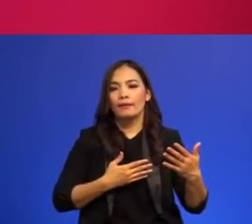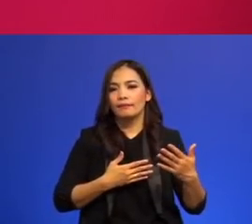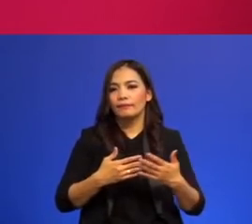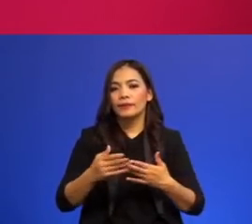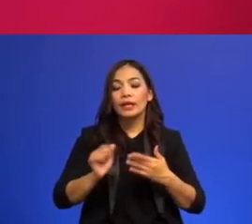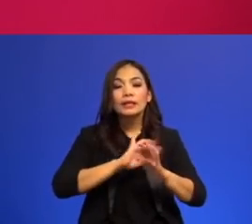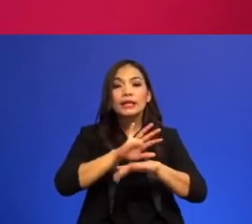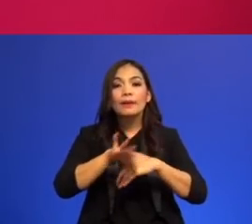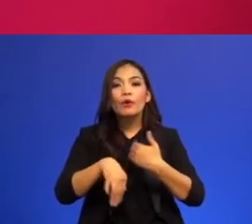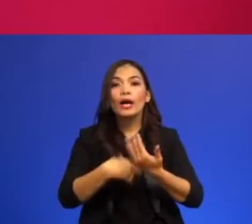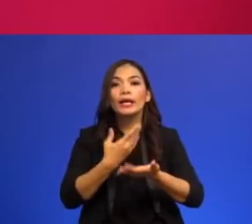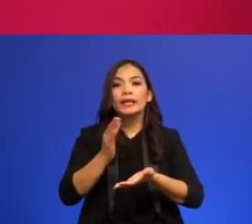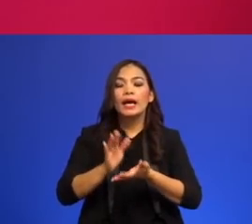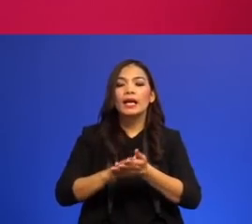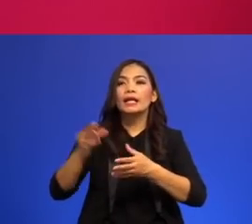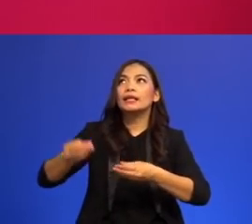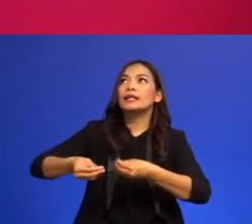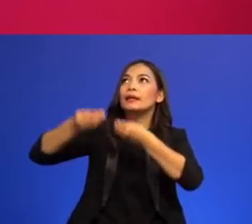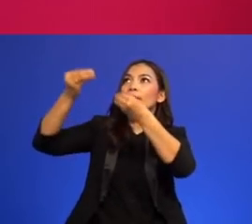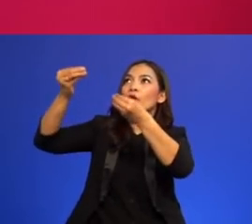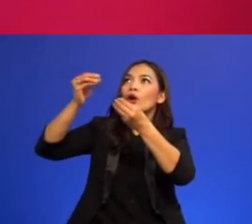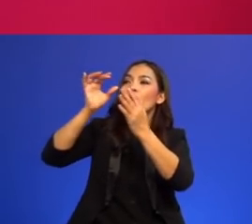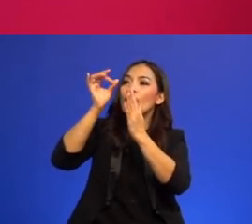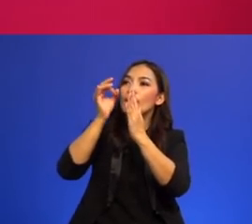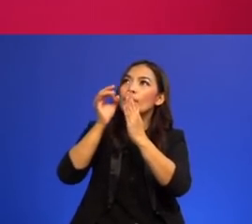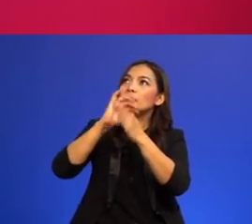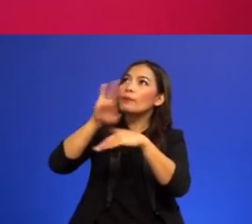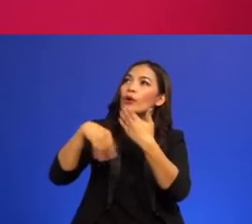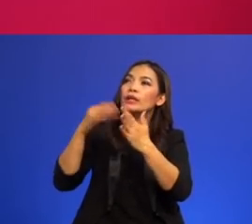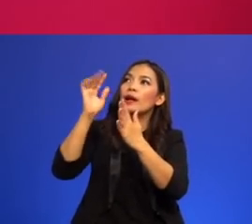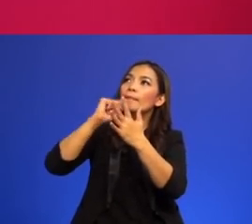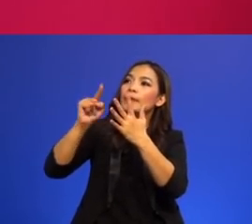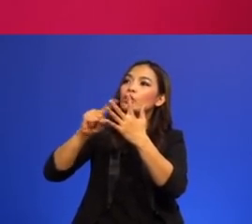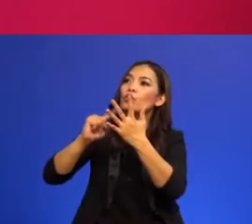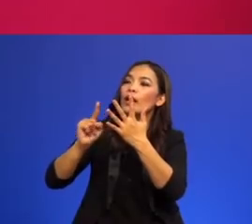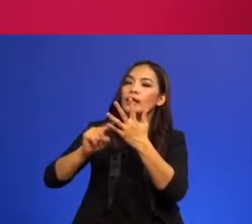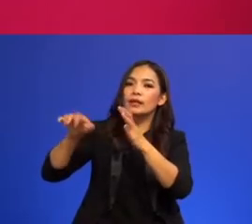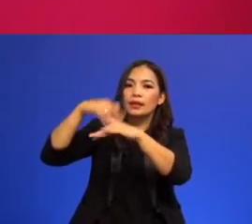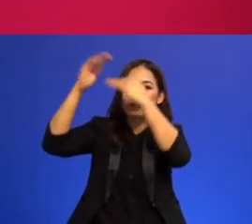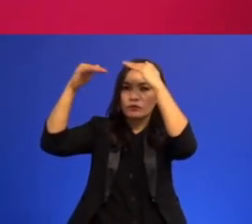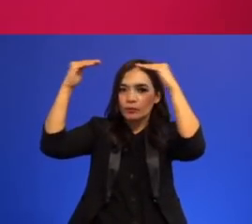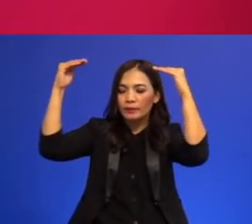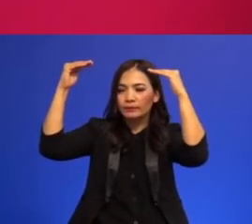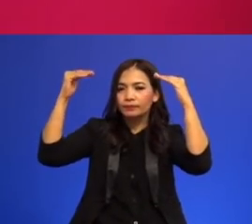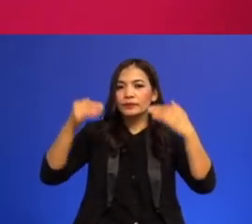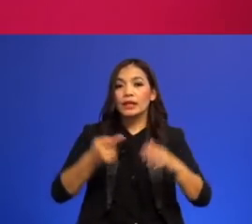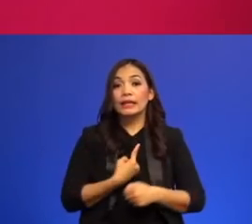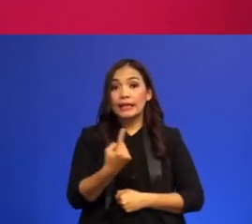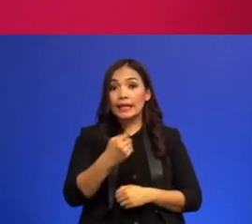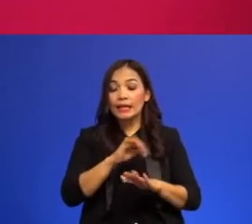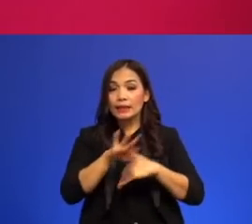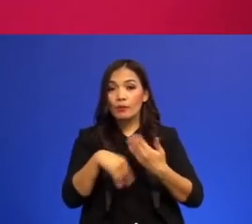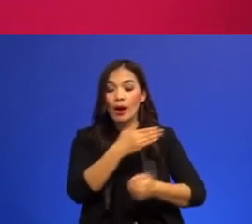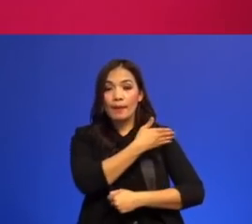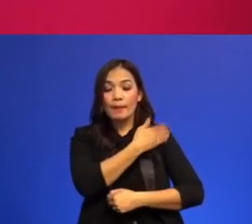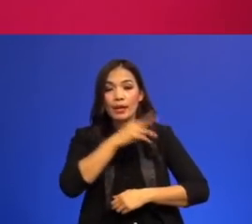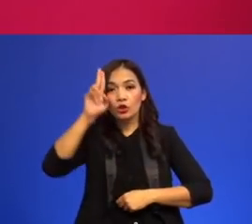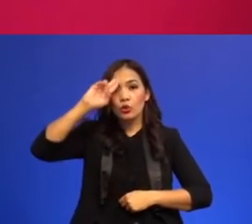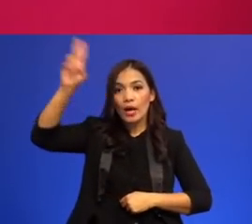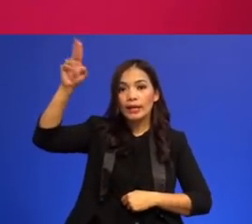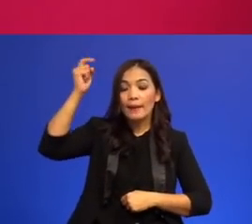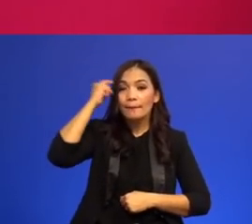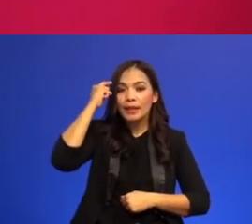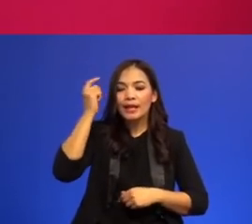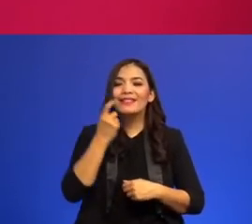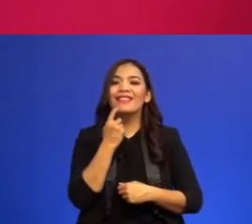Itu semua nanti diperhitungkan di keabadian di pengadilan. Kita semua ini hamba-hamba Tuhan yang harus